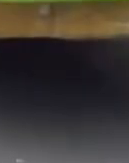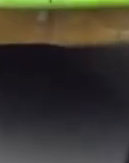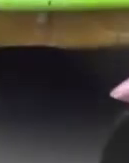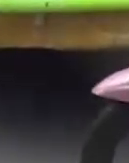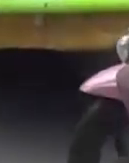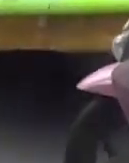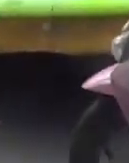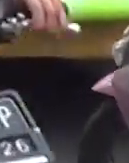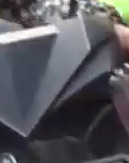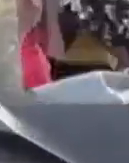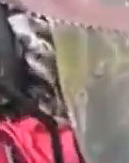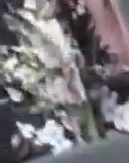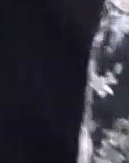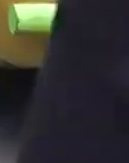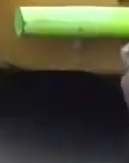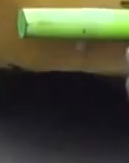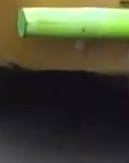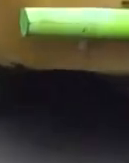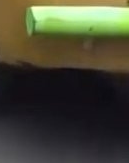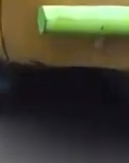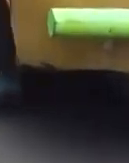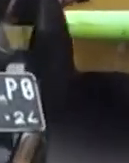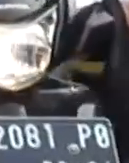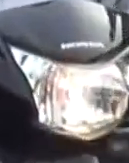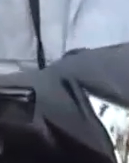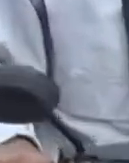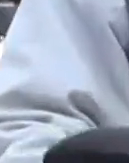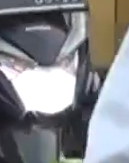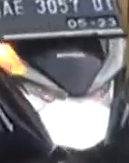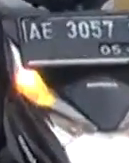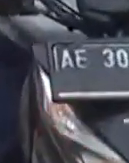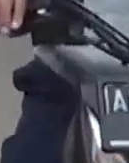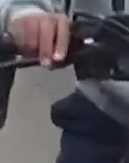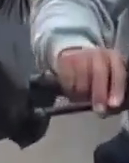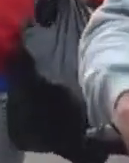Kemacetan diperparah dengan banyaknya pengendara sepeda motor termasuk tukang ojek yang nekat melawan arus.